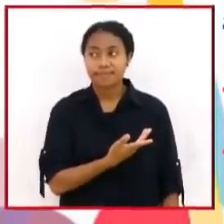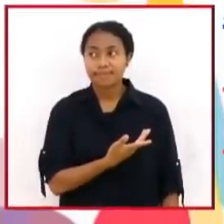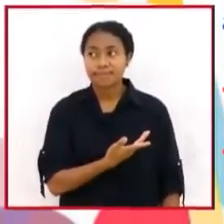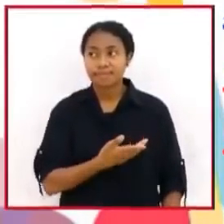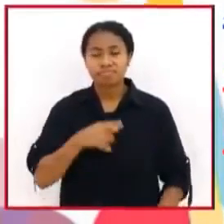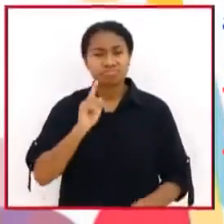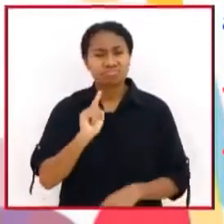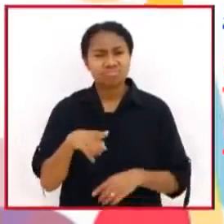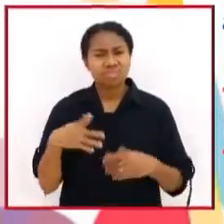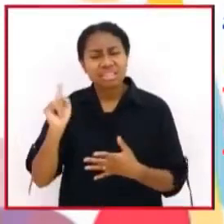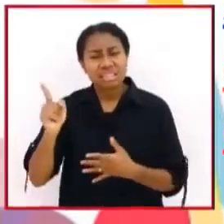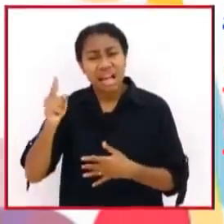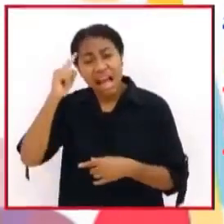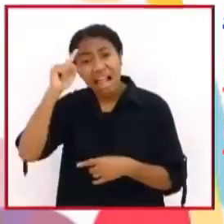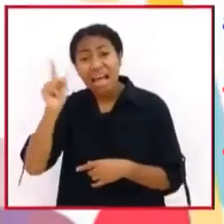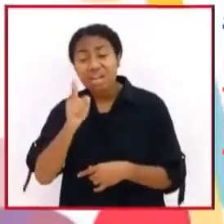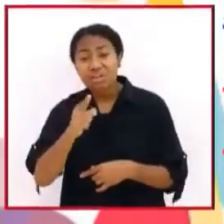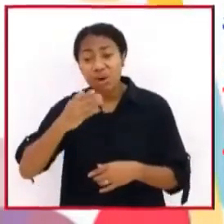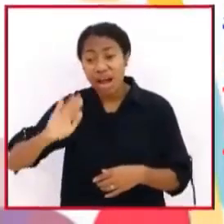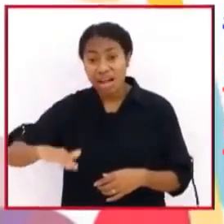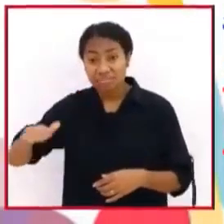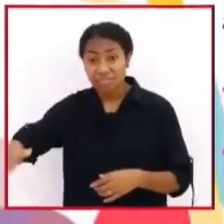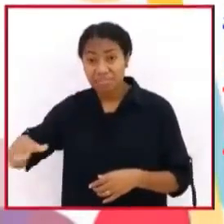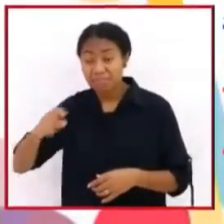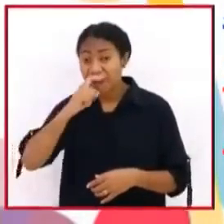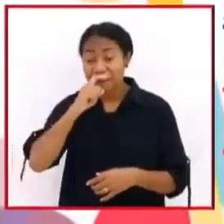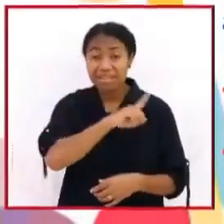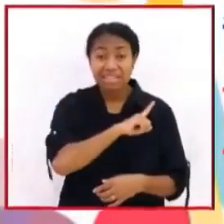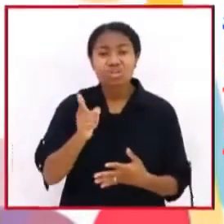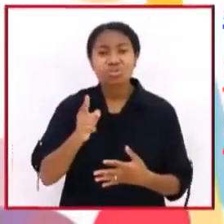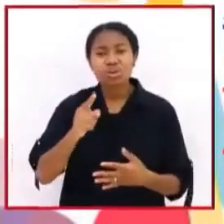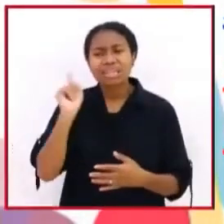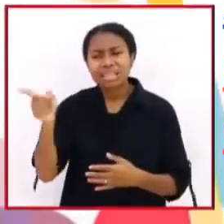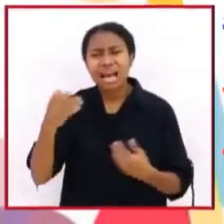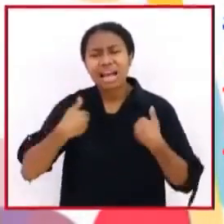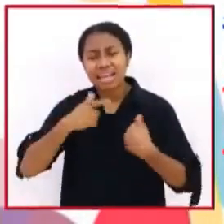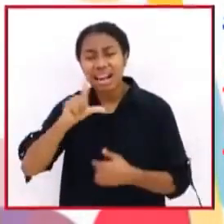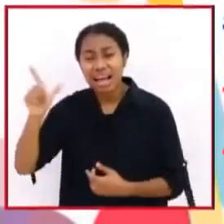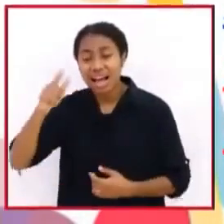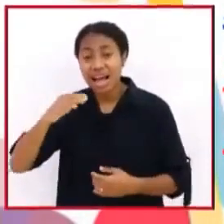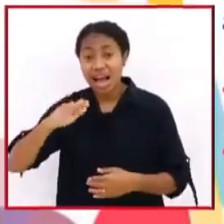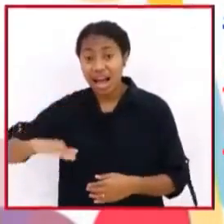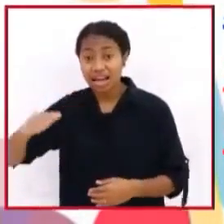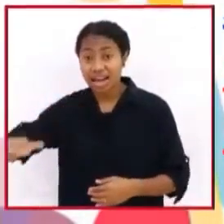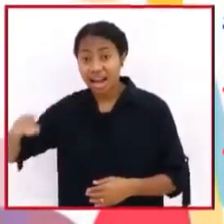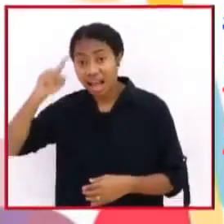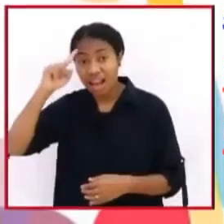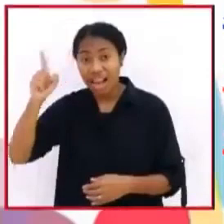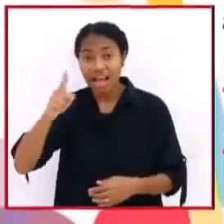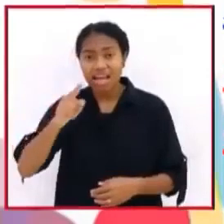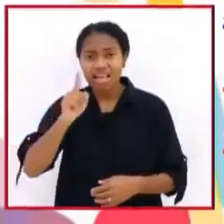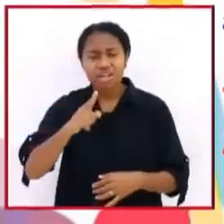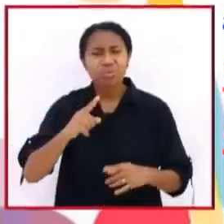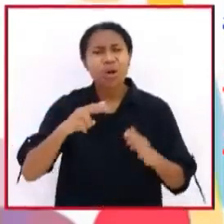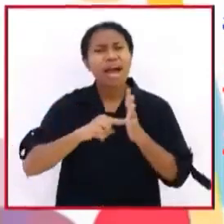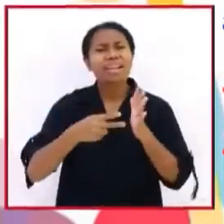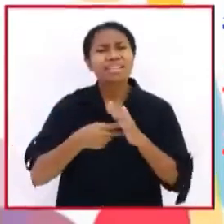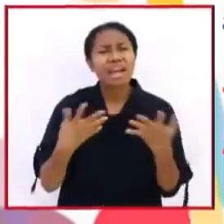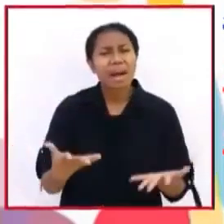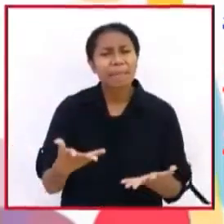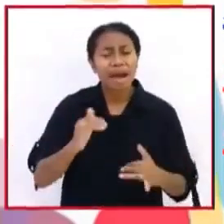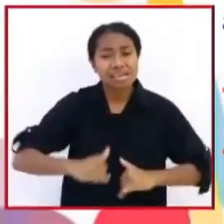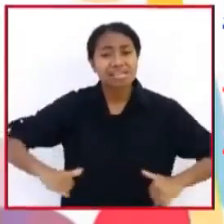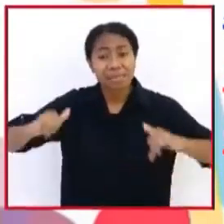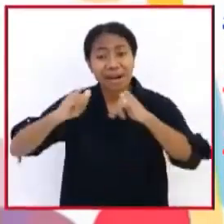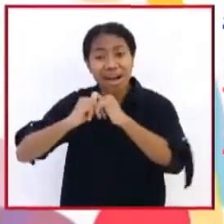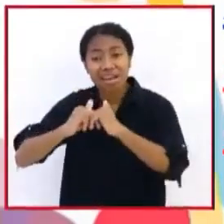bapaknya sendiri berarti dia adalah Apa arti itu artinya adalah dan dengan demikian dia menyamakan dirinya